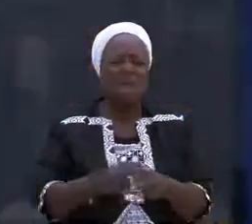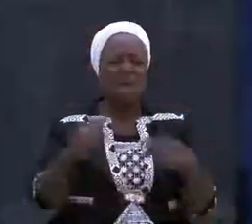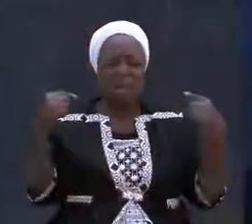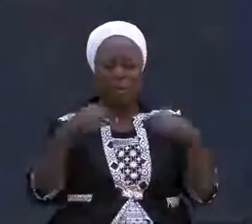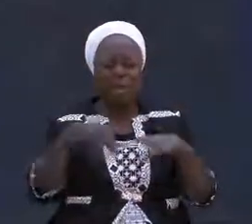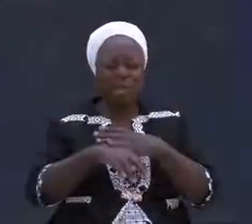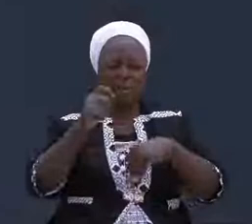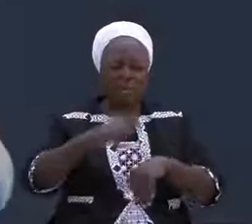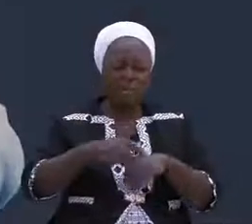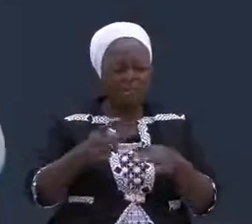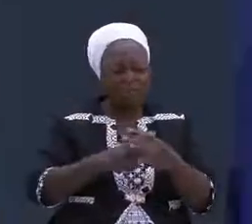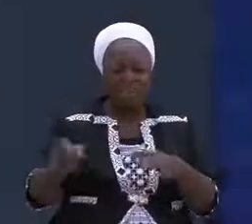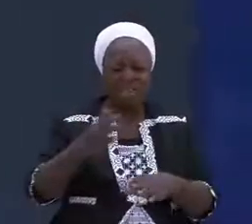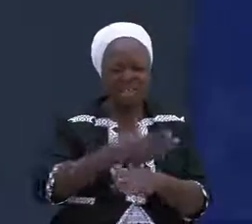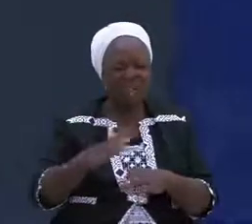Arthrite, disparaissez.